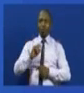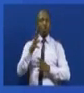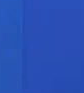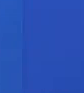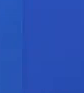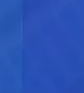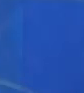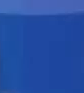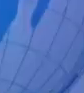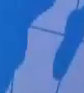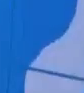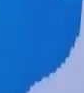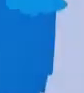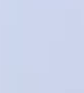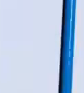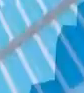usiondoke.